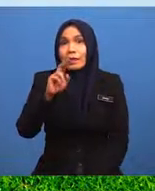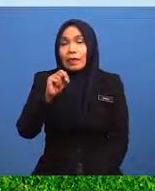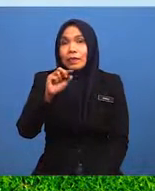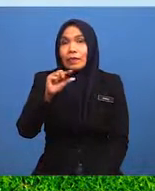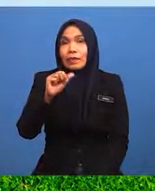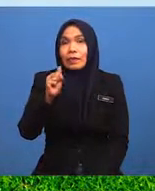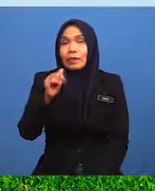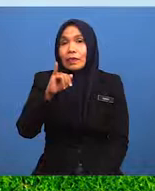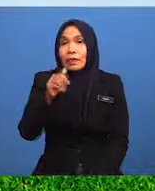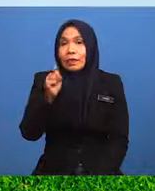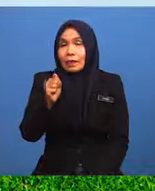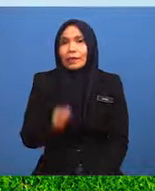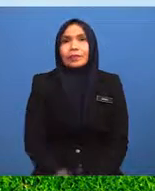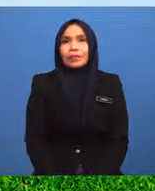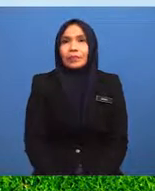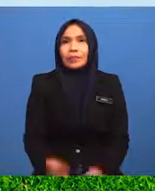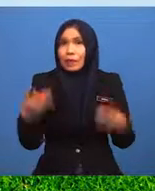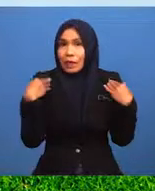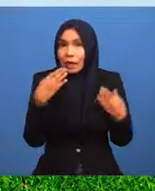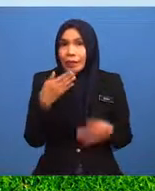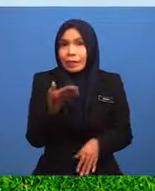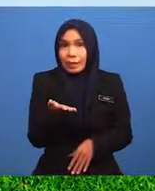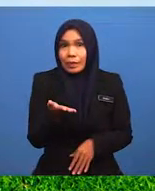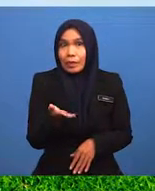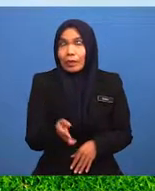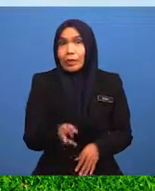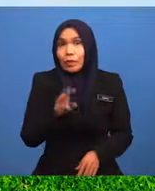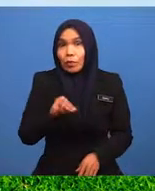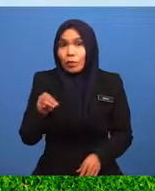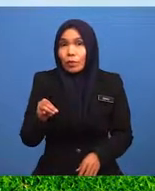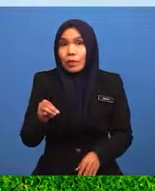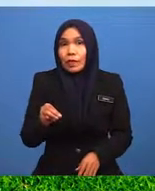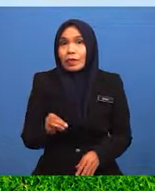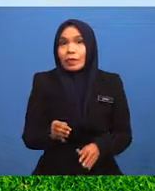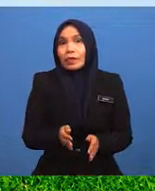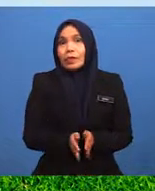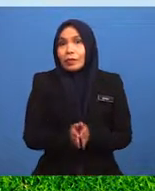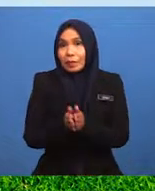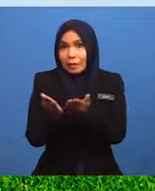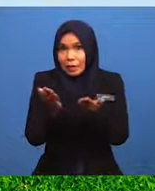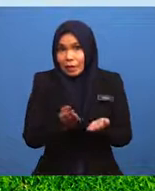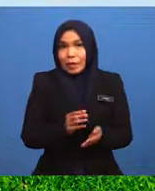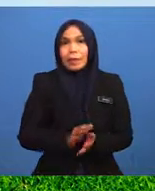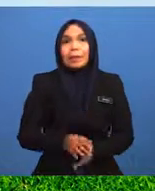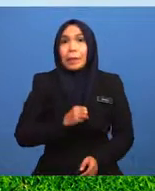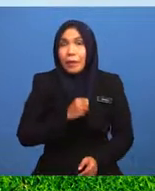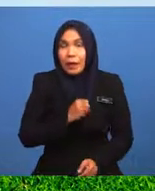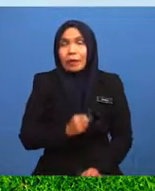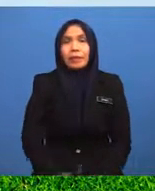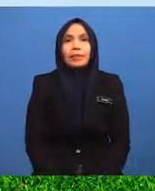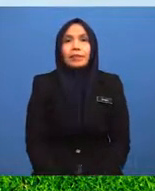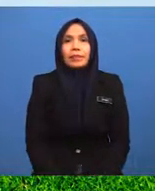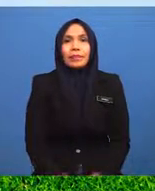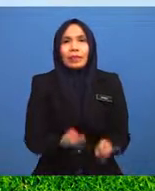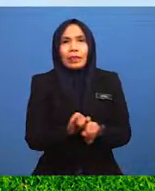maaf apabila melakukan kesalahan? Jika belum meminta maaf, murid-murid, cikgu tunggu